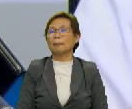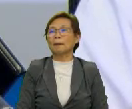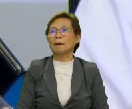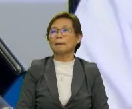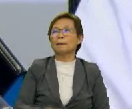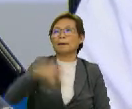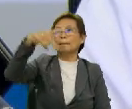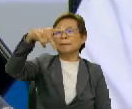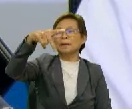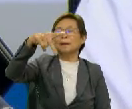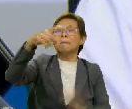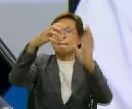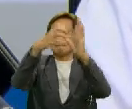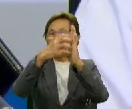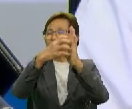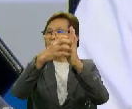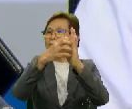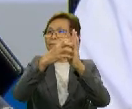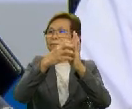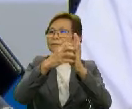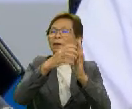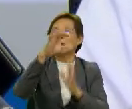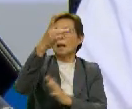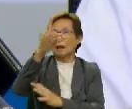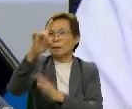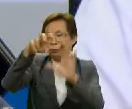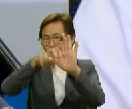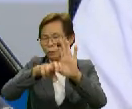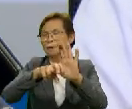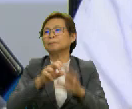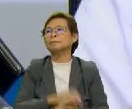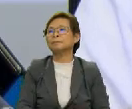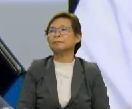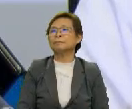Parti Islam Se Malaysia PAS 18 kerusi,